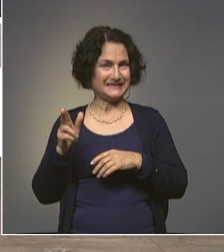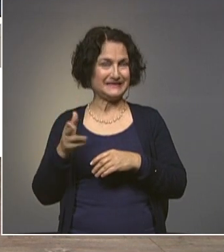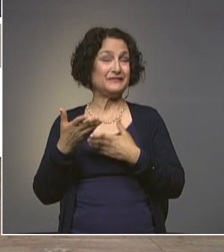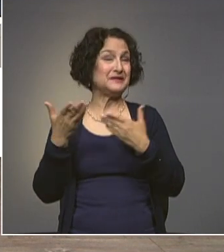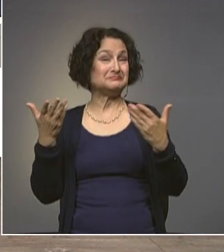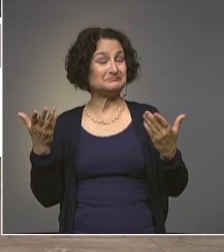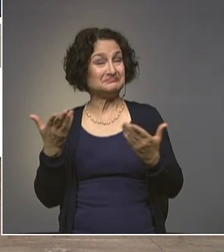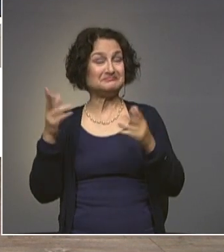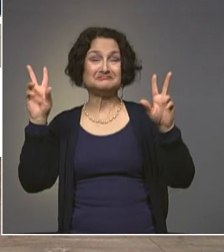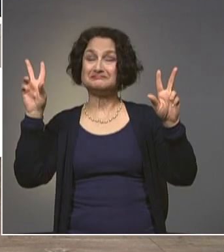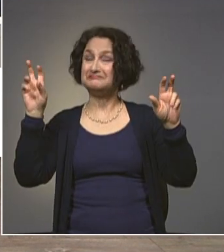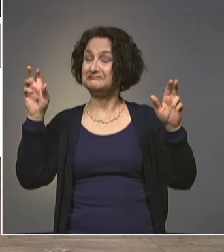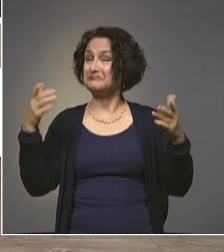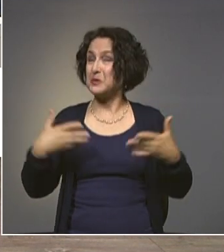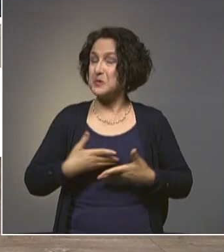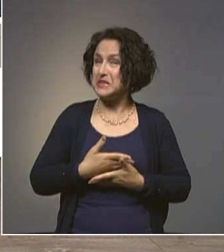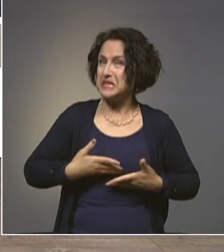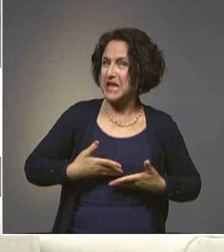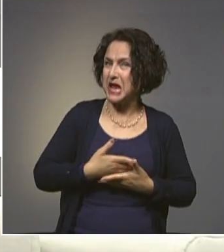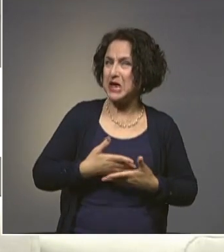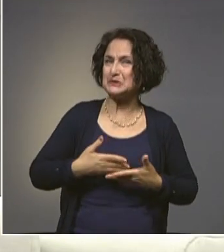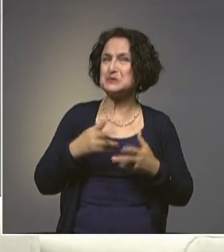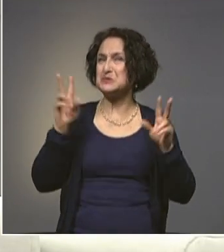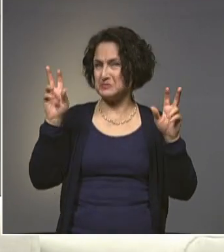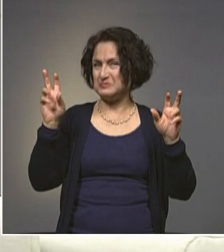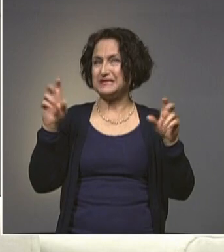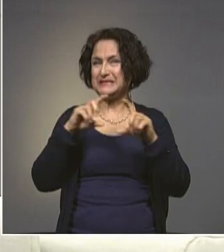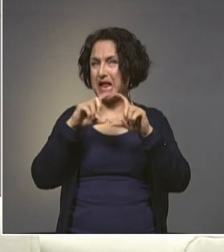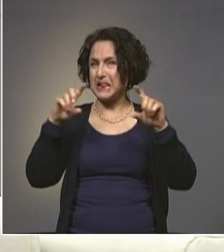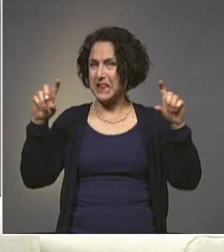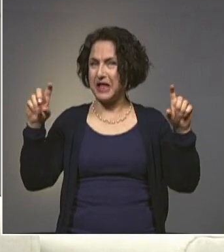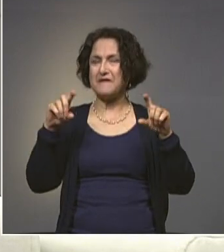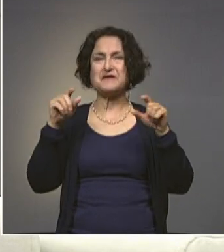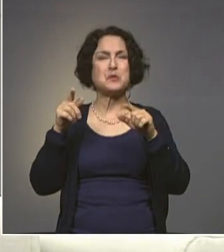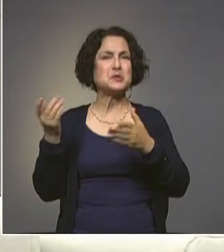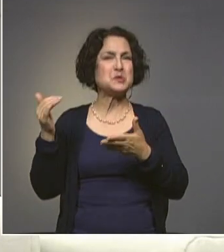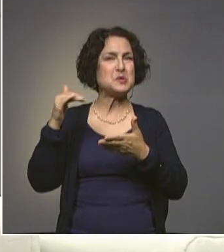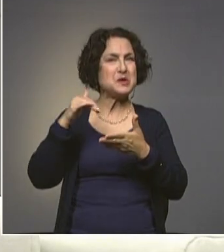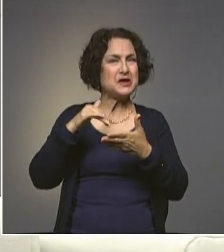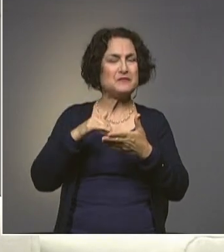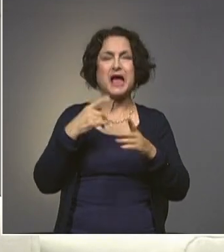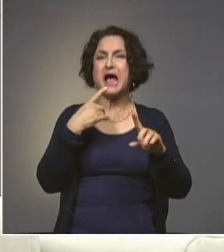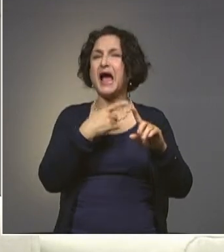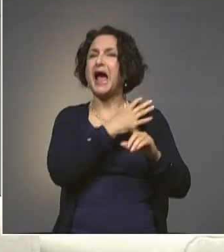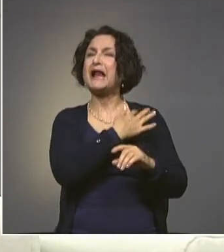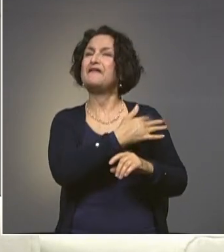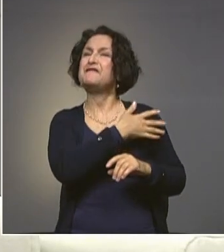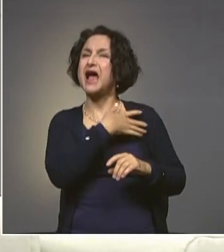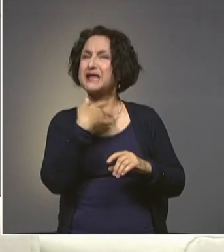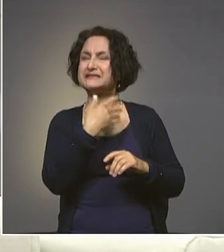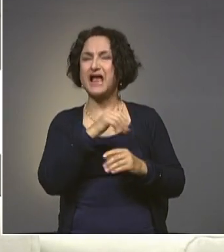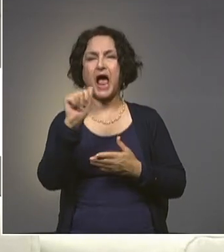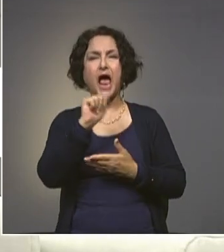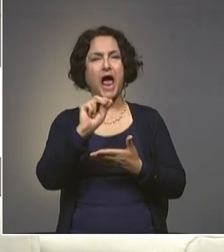Екзотично заглавие, интересна авторка. Да, авторка, която идва от Загреб, млада хърватска авторка. Това